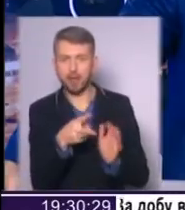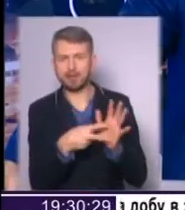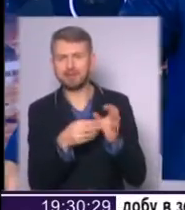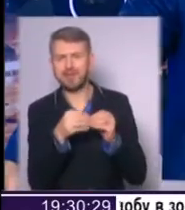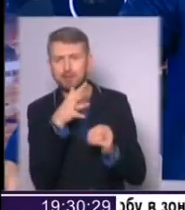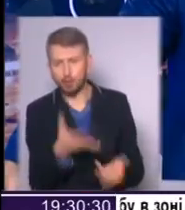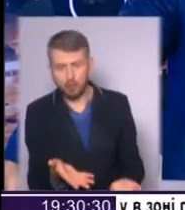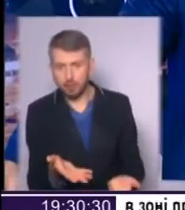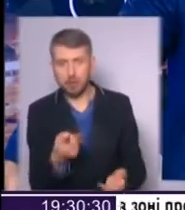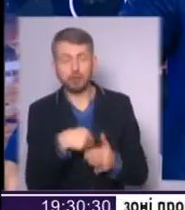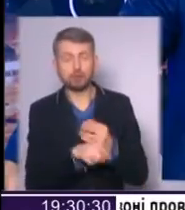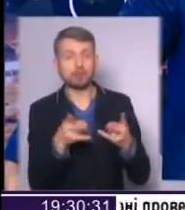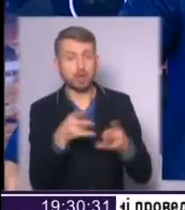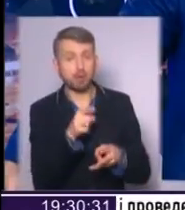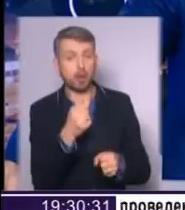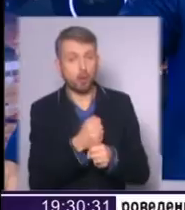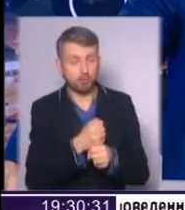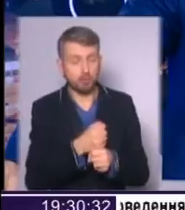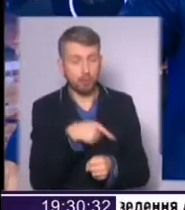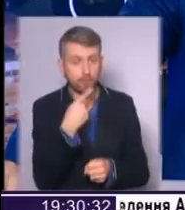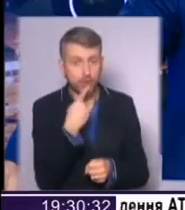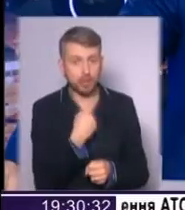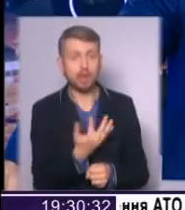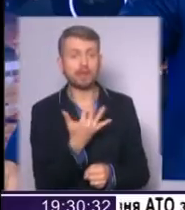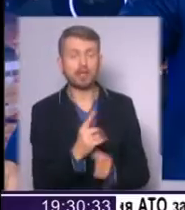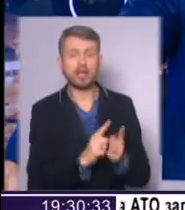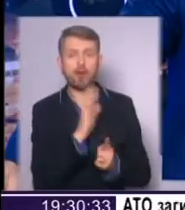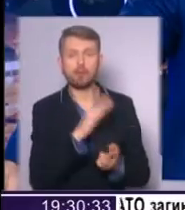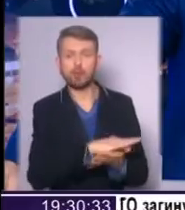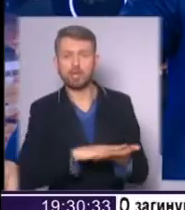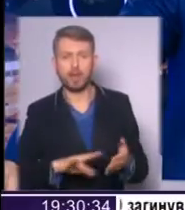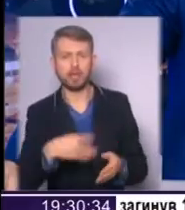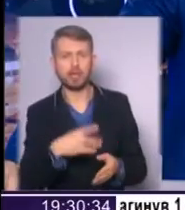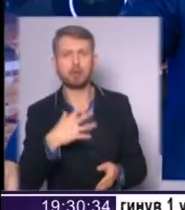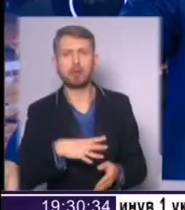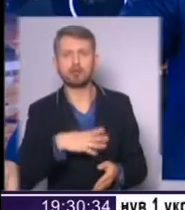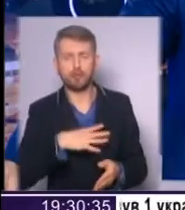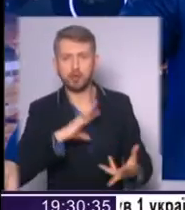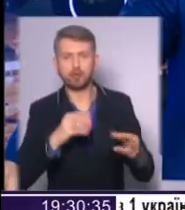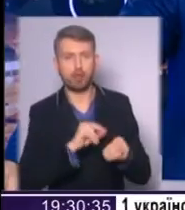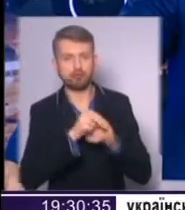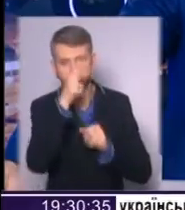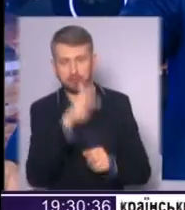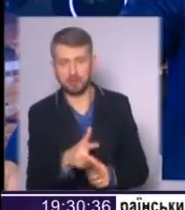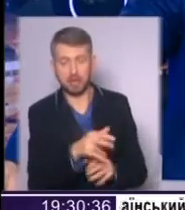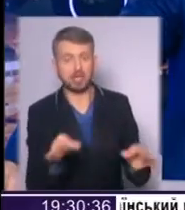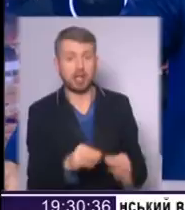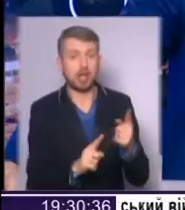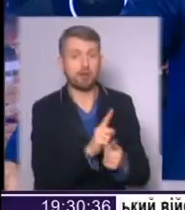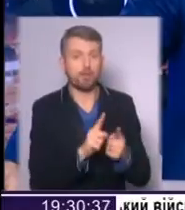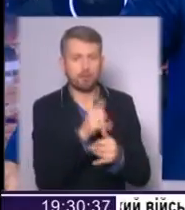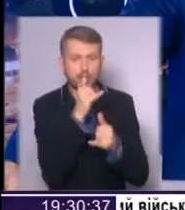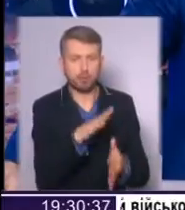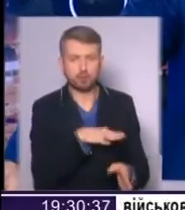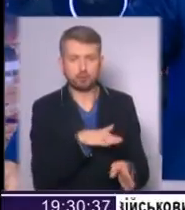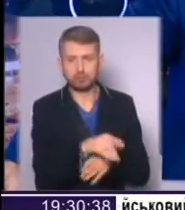років, то треба і говорити, скільки ця реформа буде тривати. Не треба очікувати результати за 3 місяці, тому що ніяка реформа не може бути здійснена